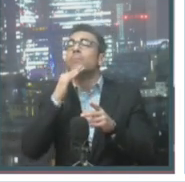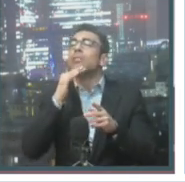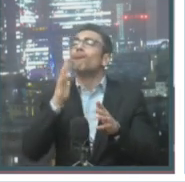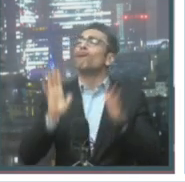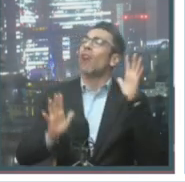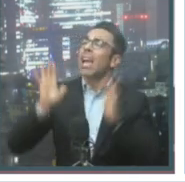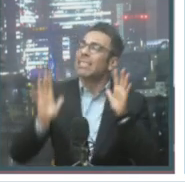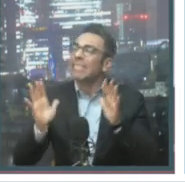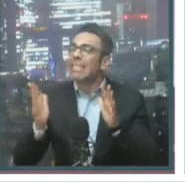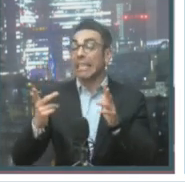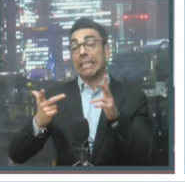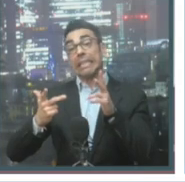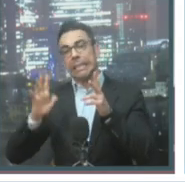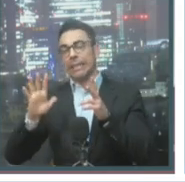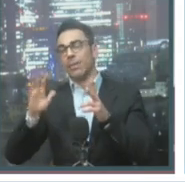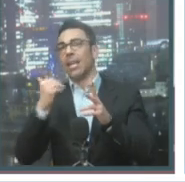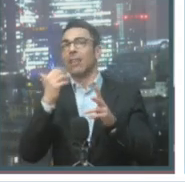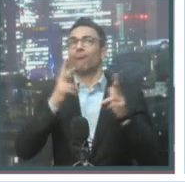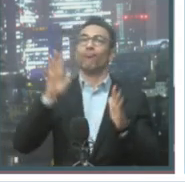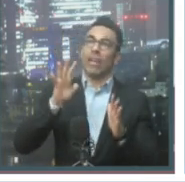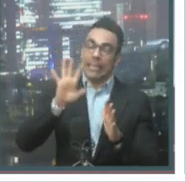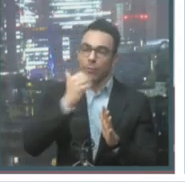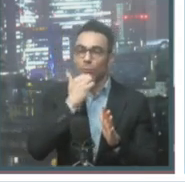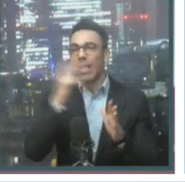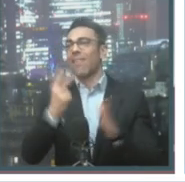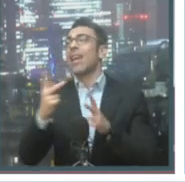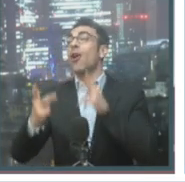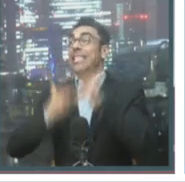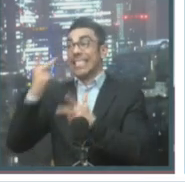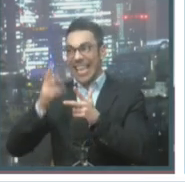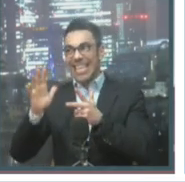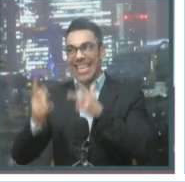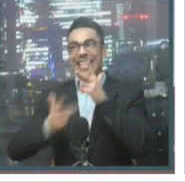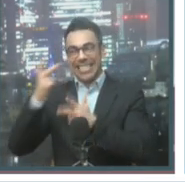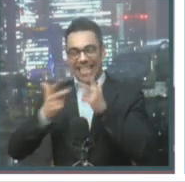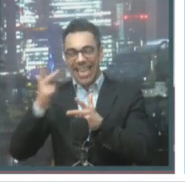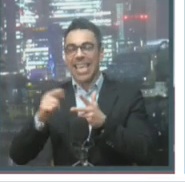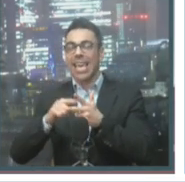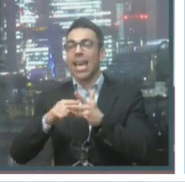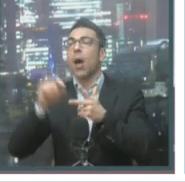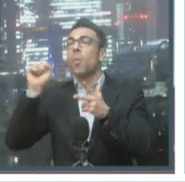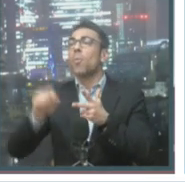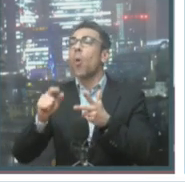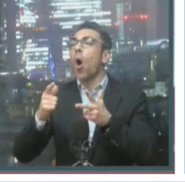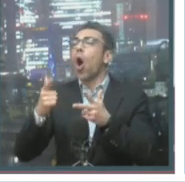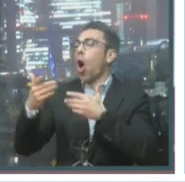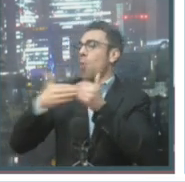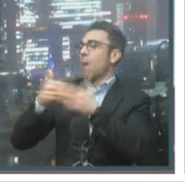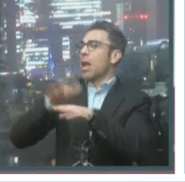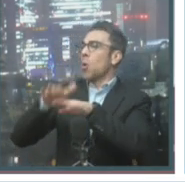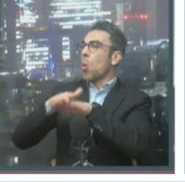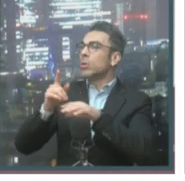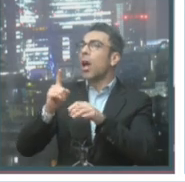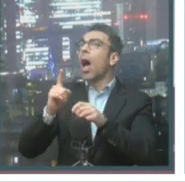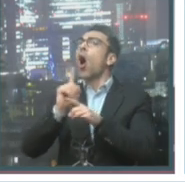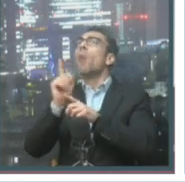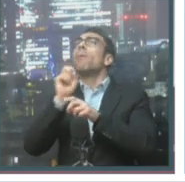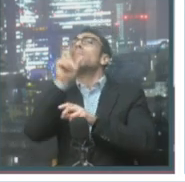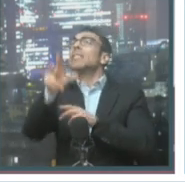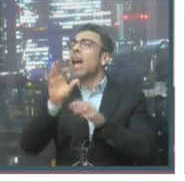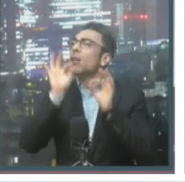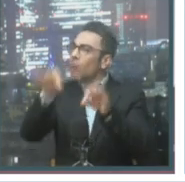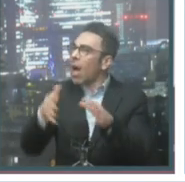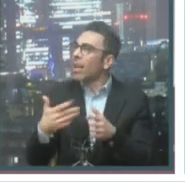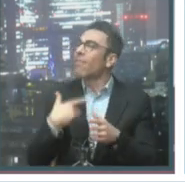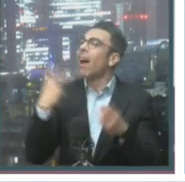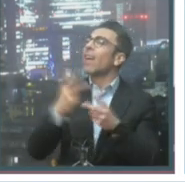degli sei mini anzi scusate gesti ciò che è sbagliato dei segni con con le mani la comunità come